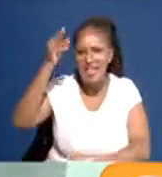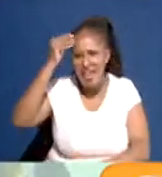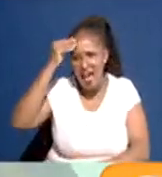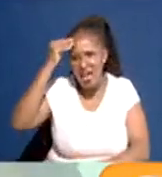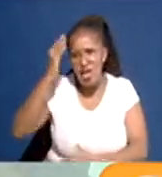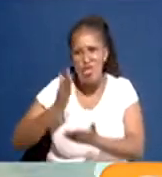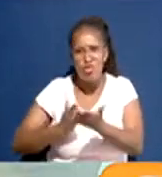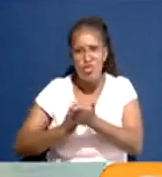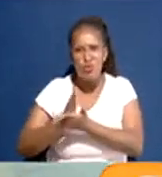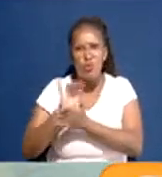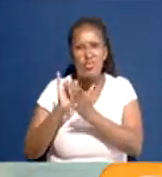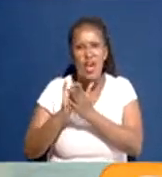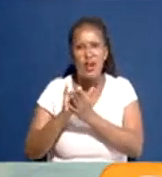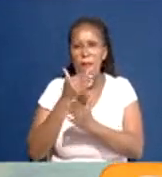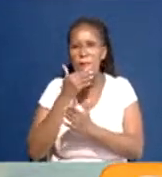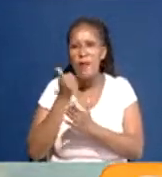practice.